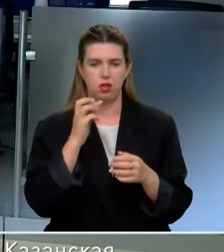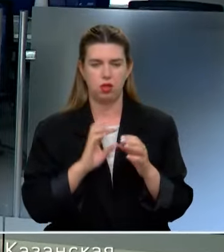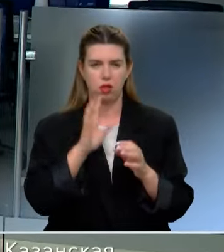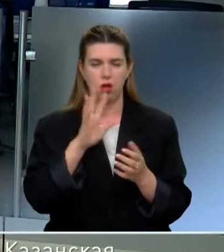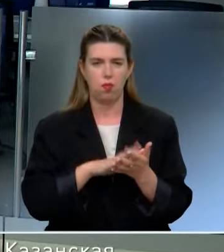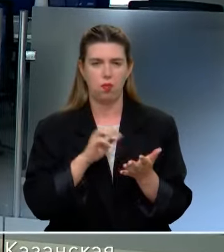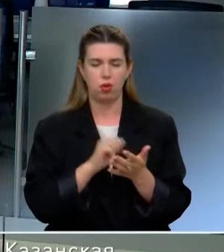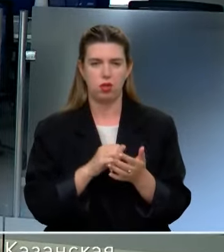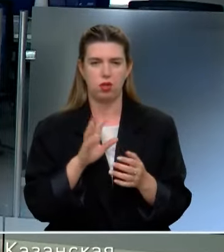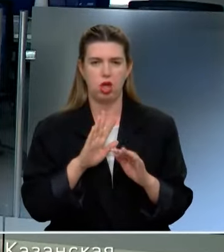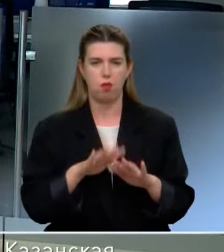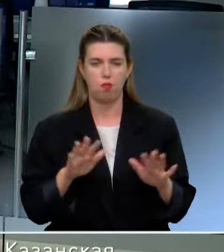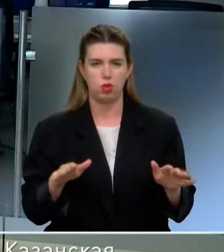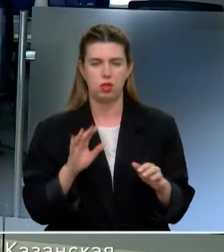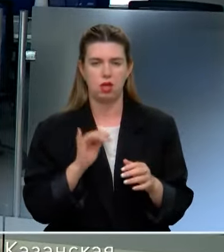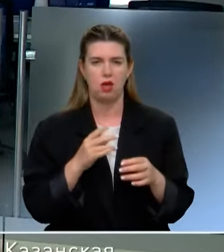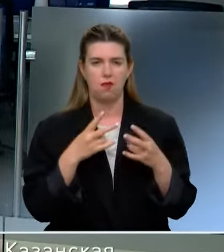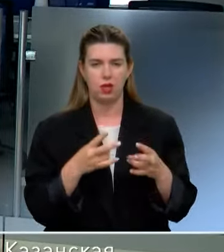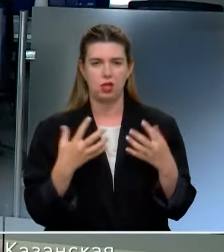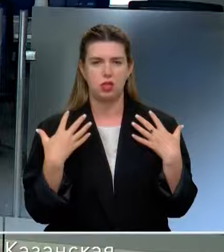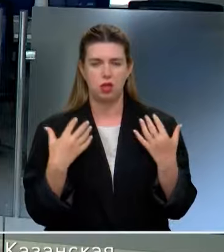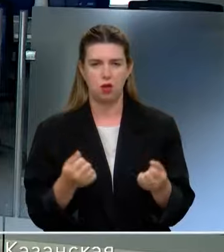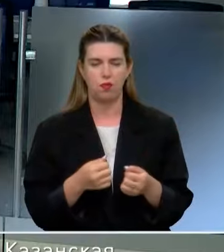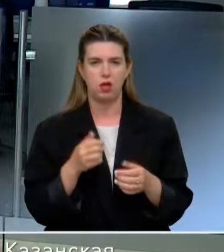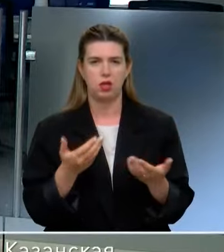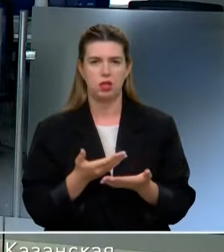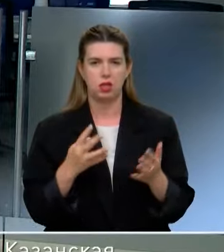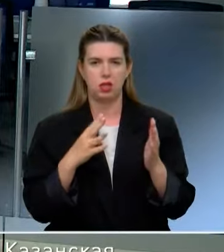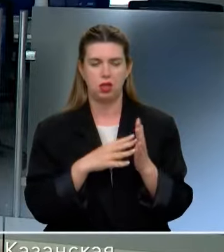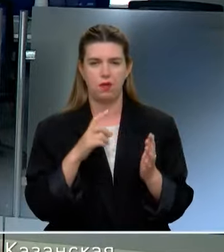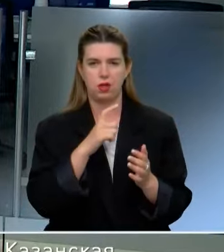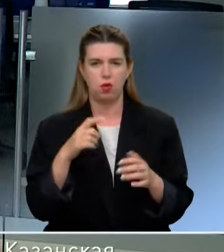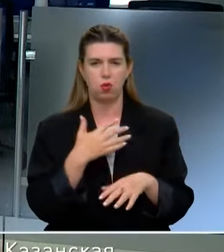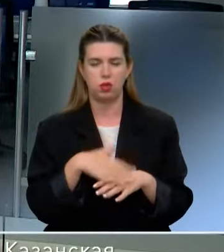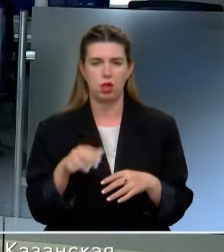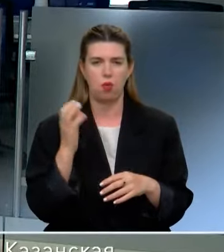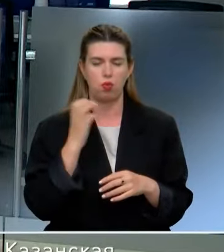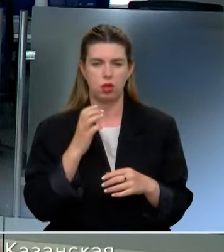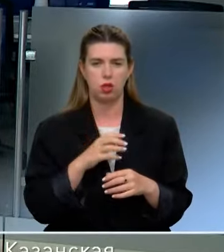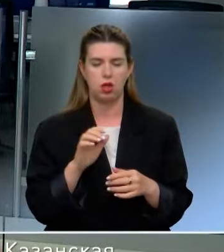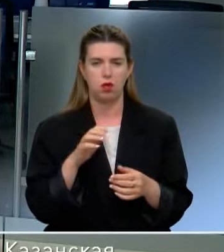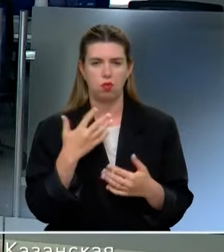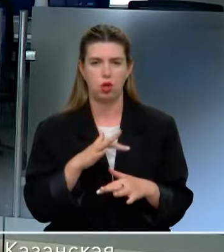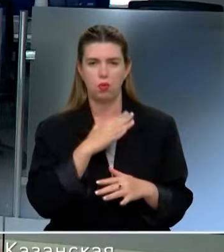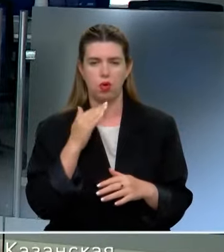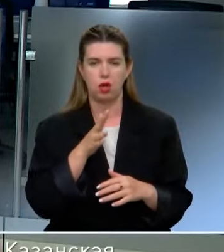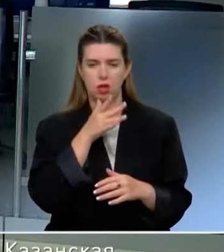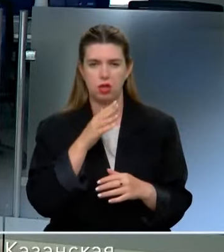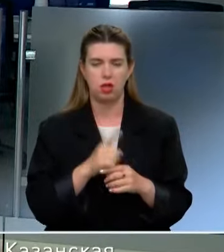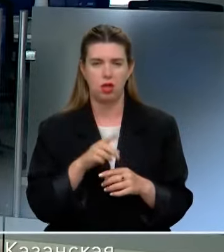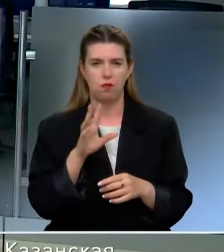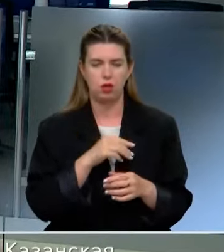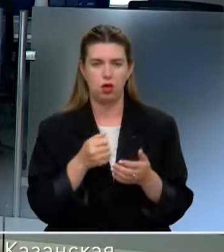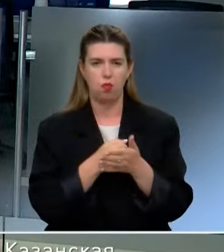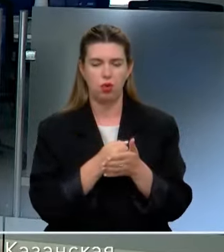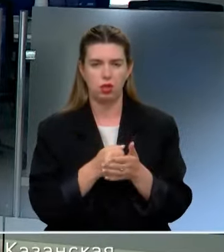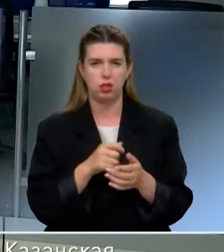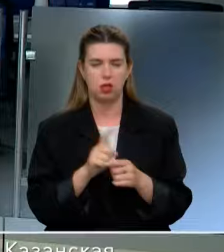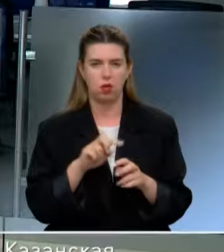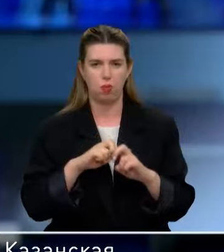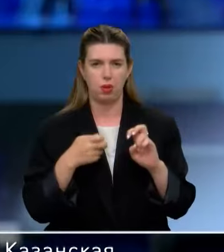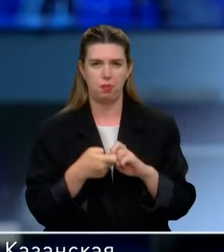портят не только имущество но и вредят здоровью жильцы девятиэтажки на улице Пушкина в Азове уже много лет безуспешно борются с